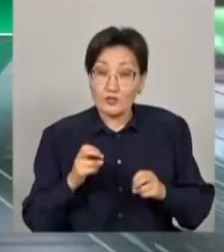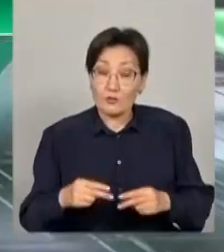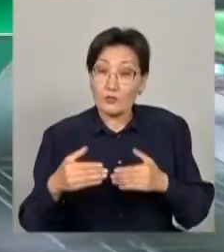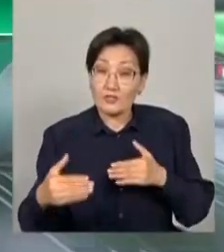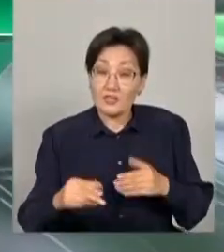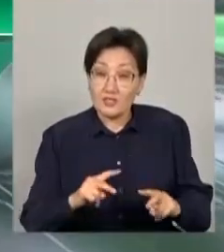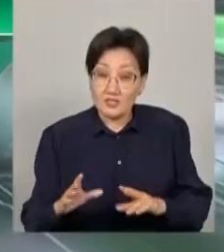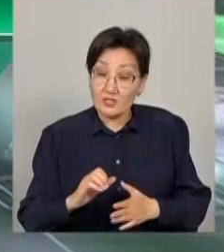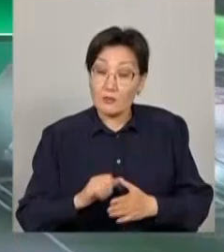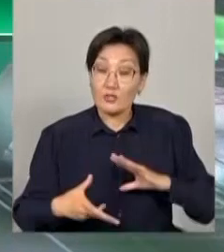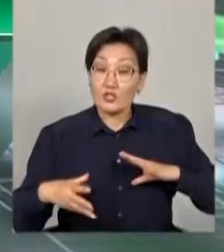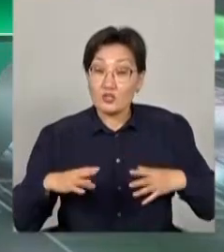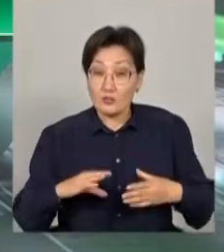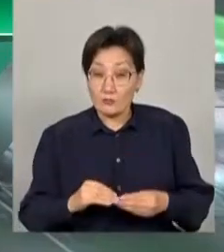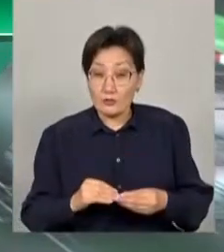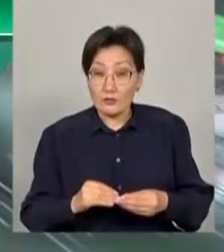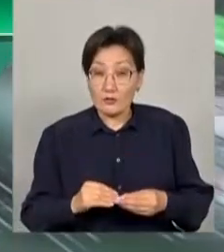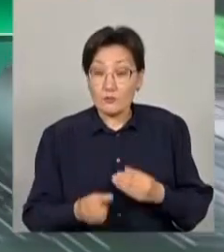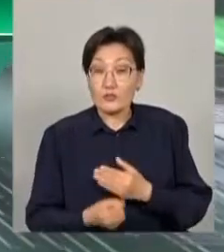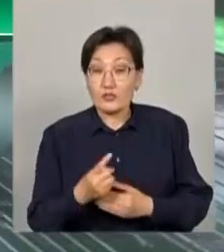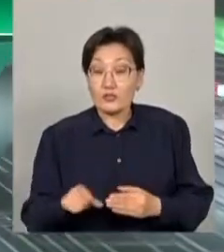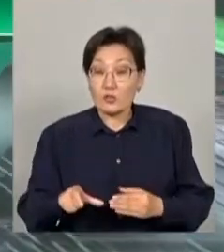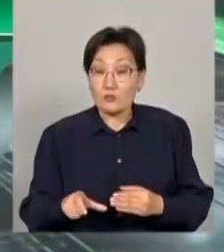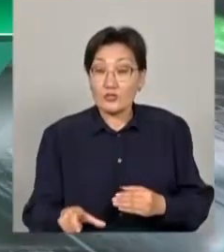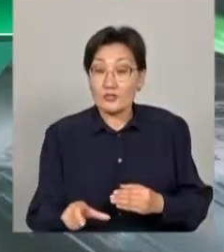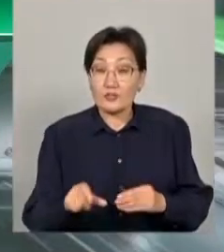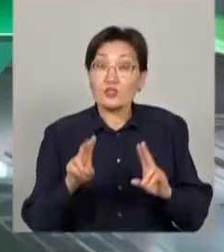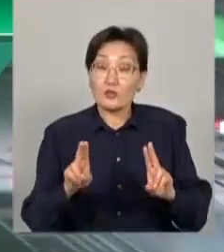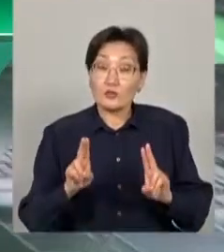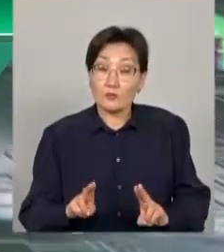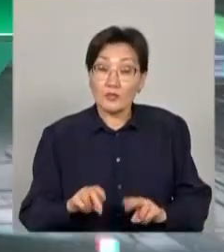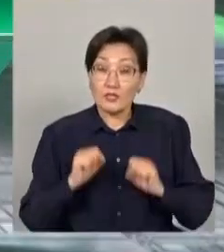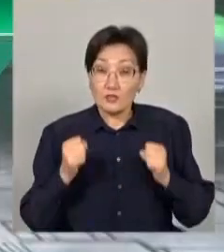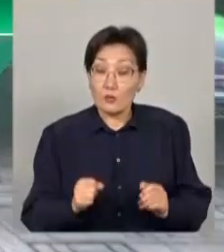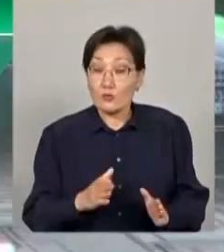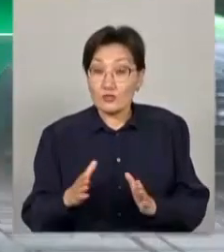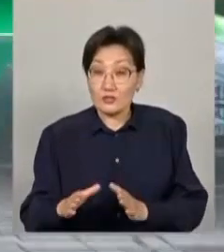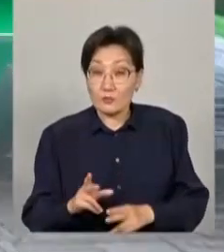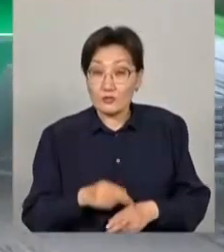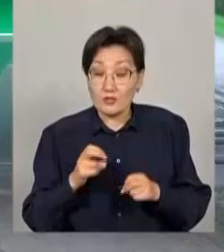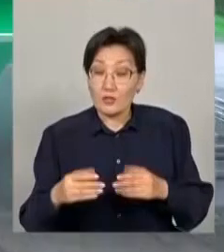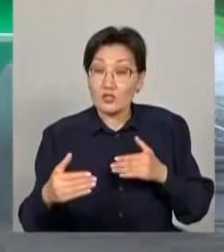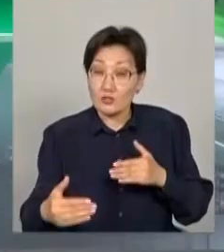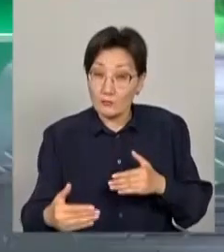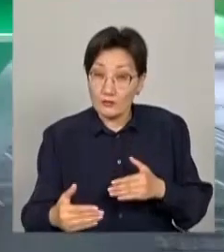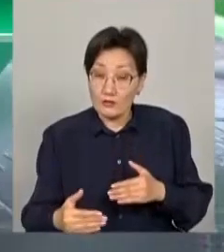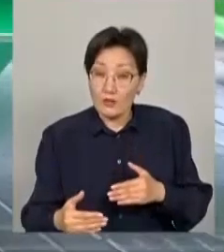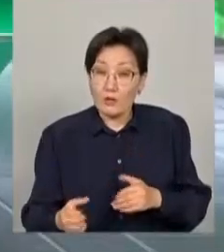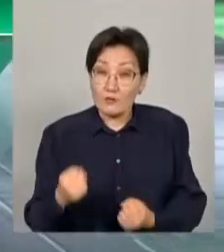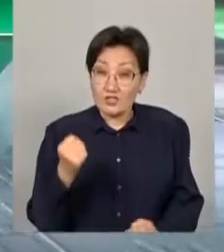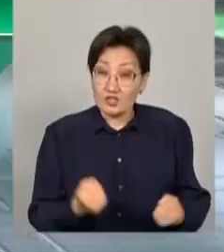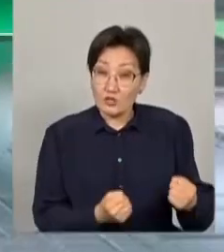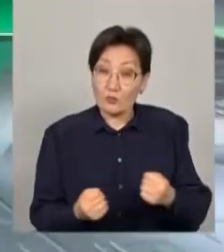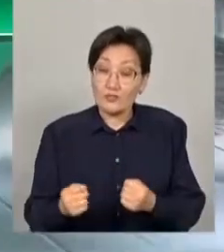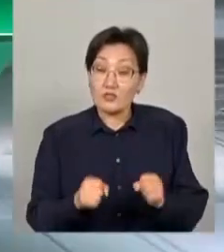қашықтықты сақтамау нәтижесінде орын алады. Жол қозғалысы ережелерін, жылдамдық режимін, қауіпсіз қашықтықты маневр жасау